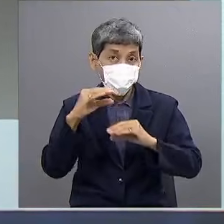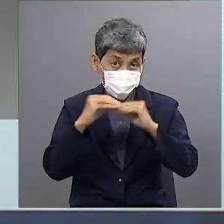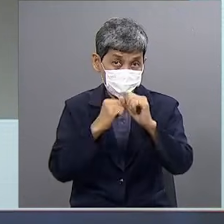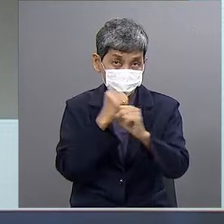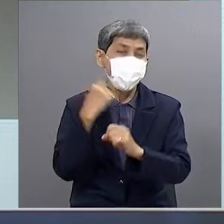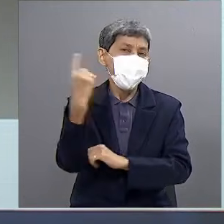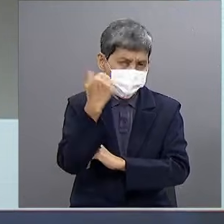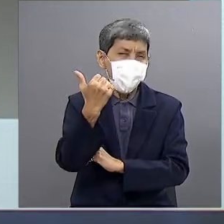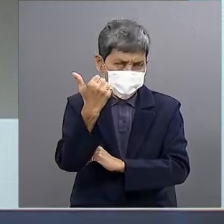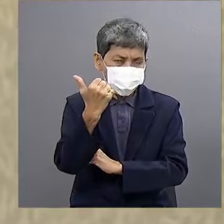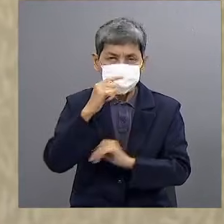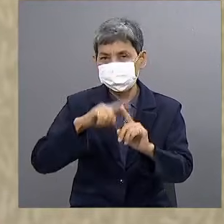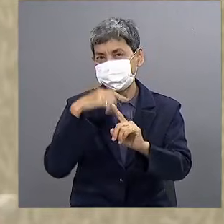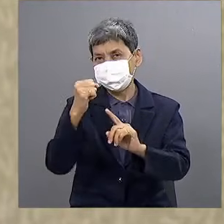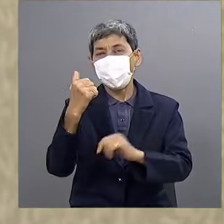ในเดือนตุลาคมนี้ค่ะ